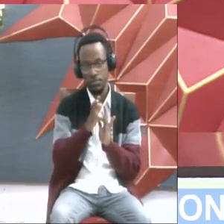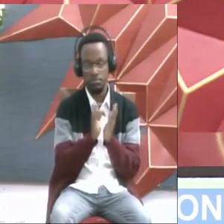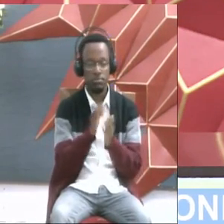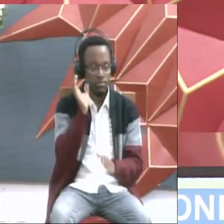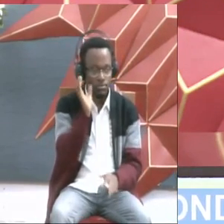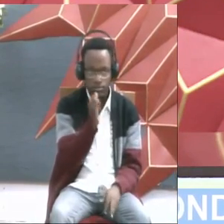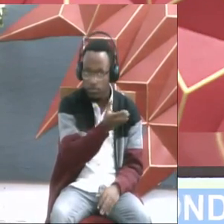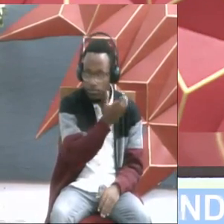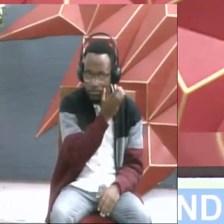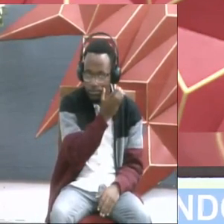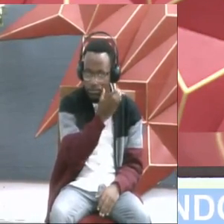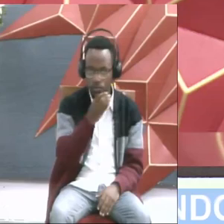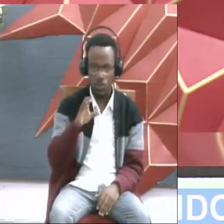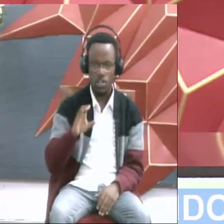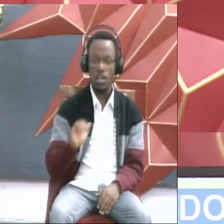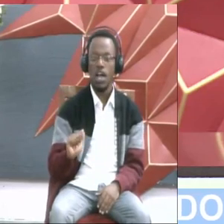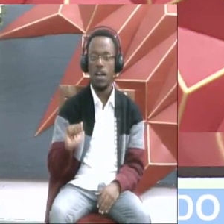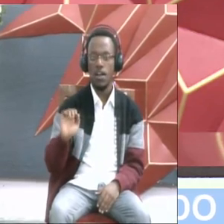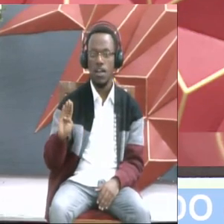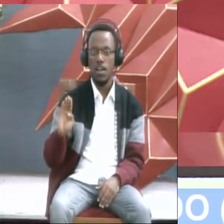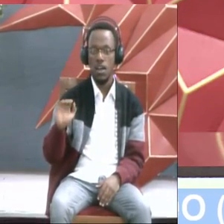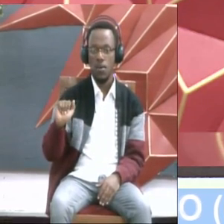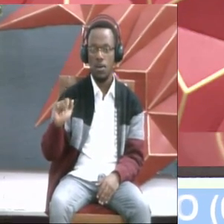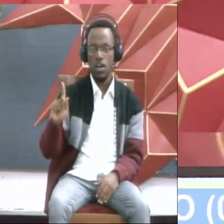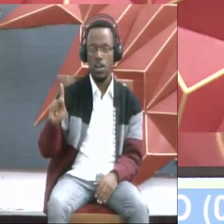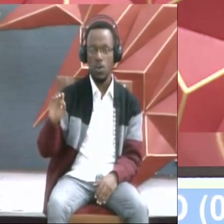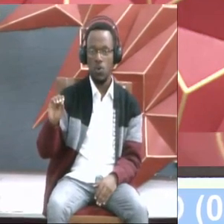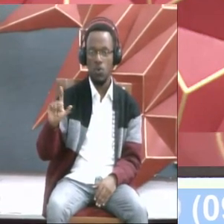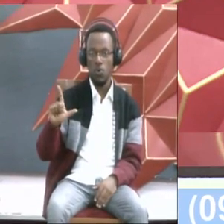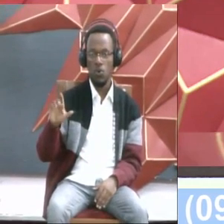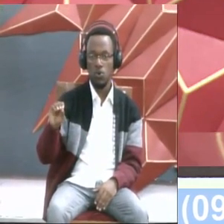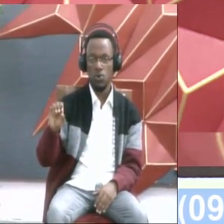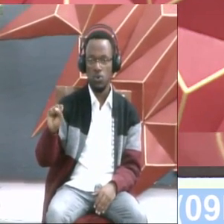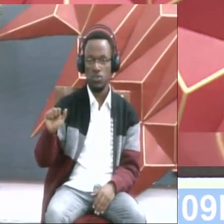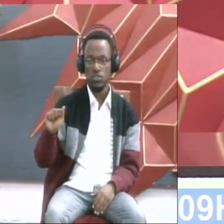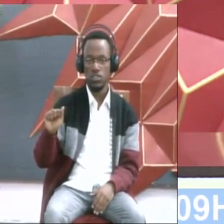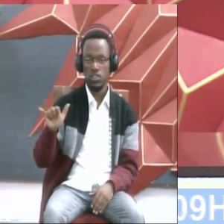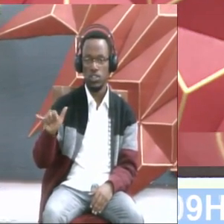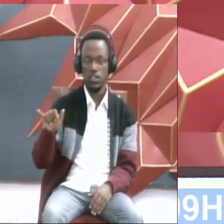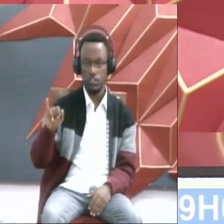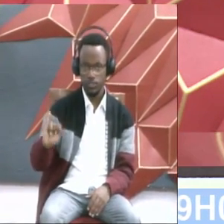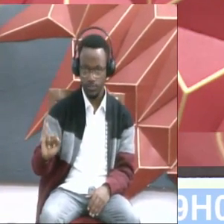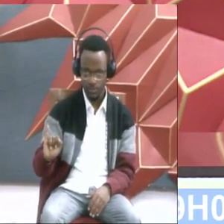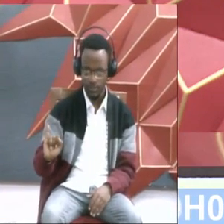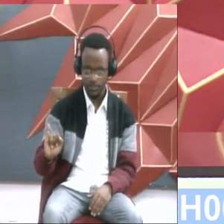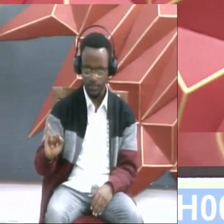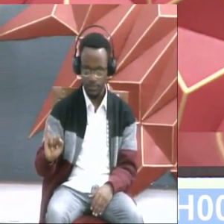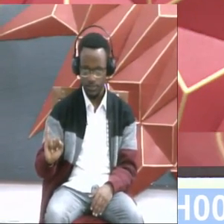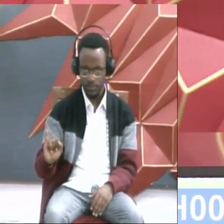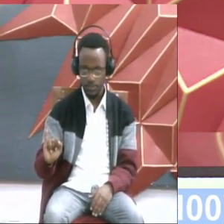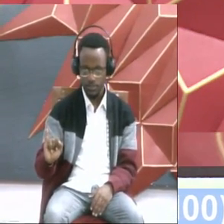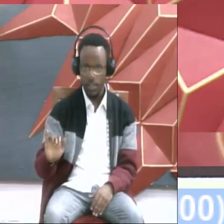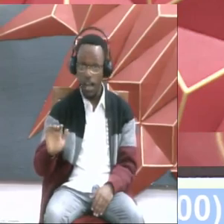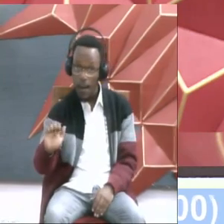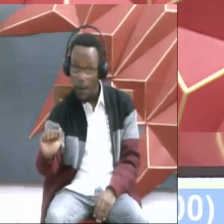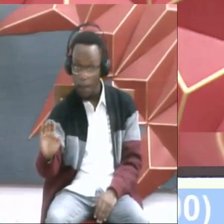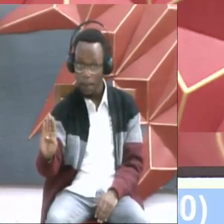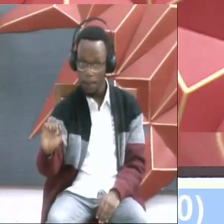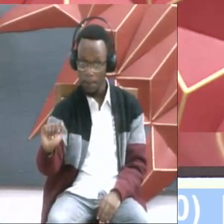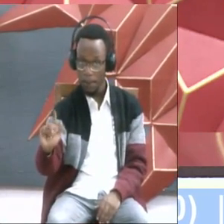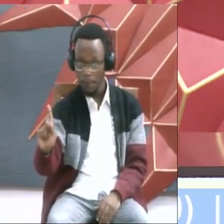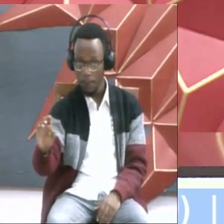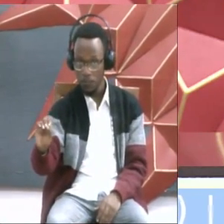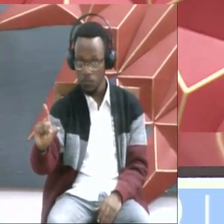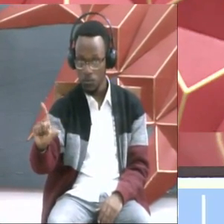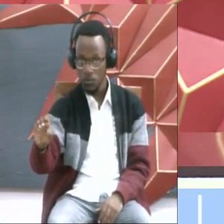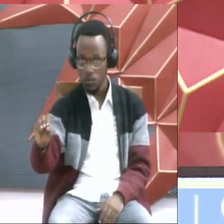dusoma makorosayi igice cya mbere ano majambo meza ku murongo wa cumi na kabiri mu makorosayi